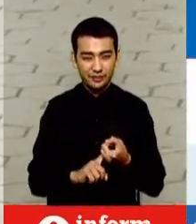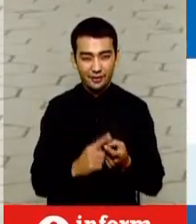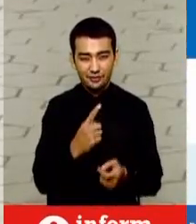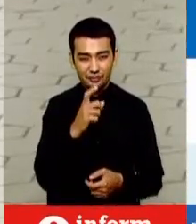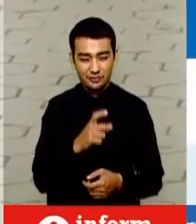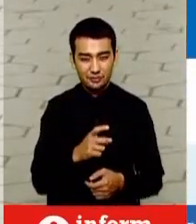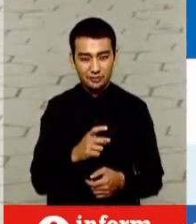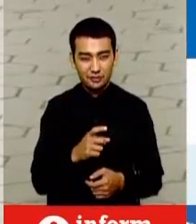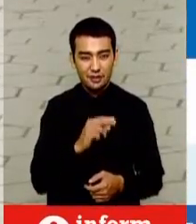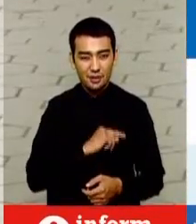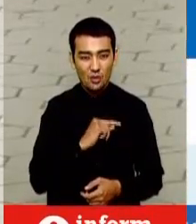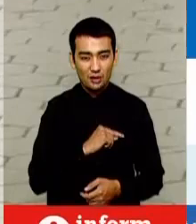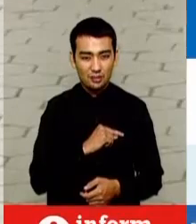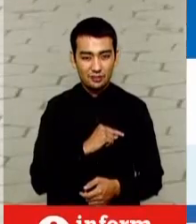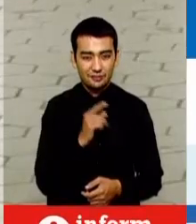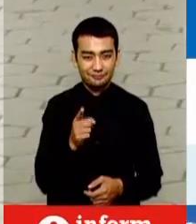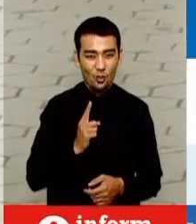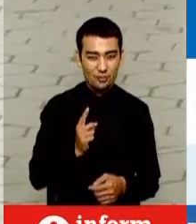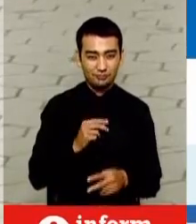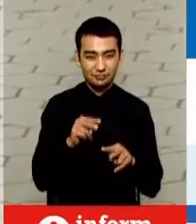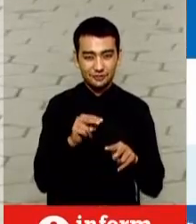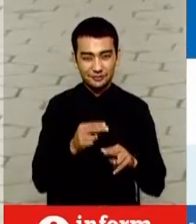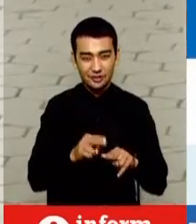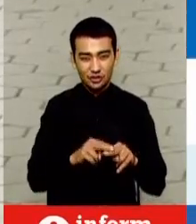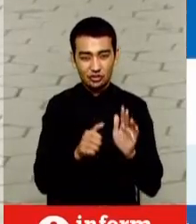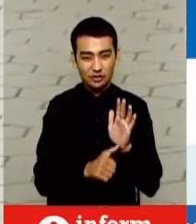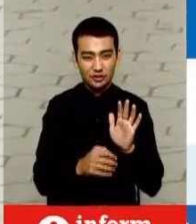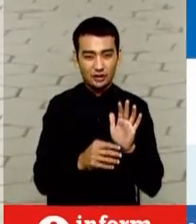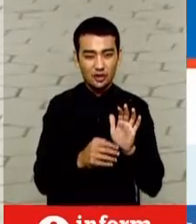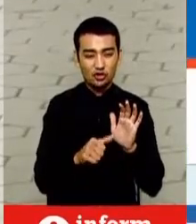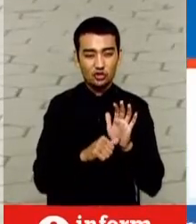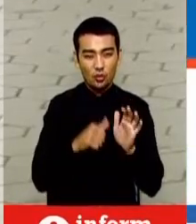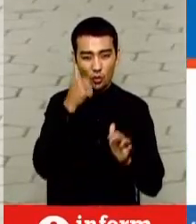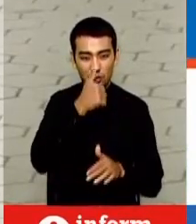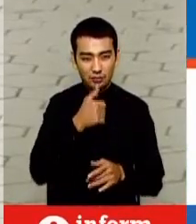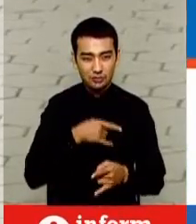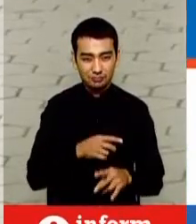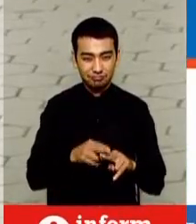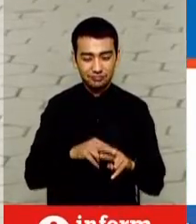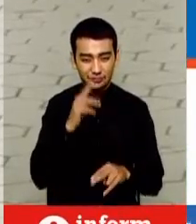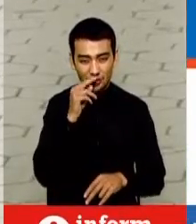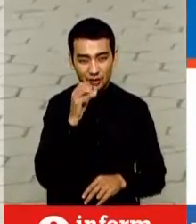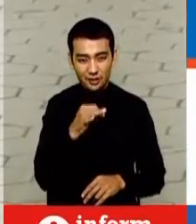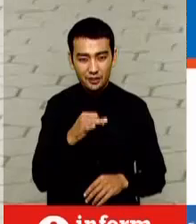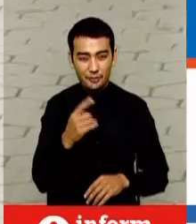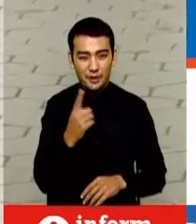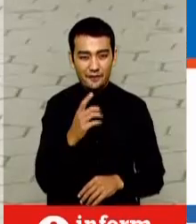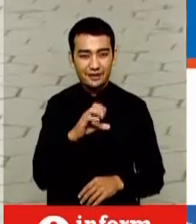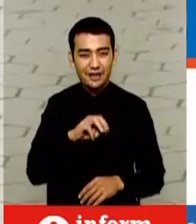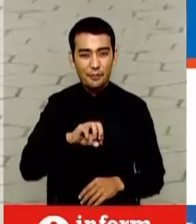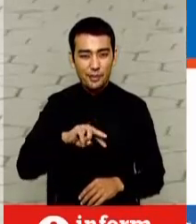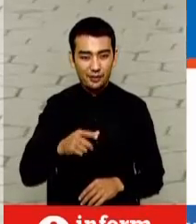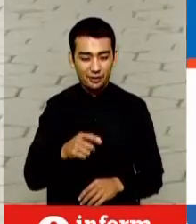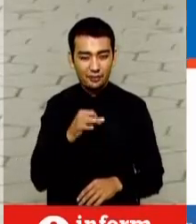получил ожоги работник заповедника 66-го года рождения. Первой-второй степени ожог. На данный момент